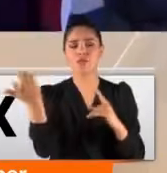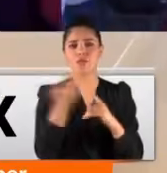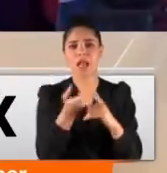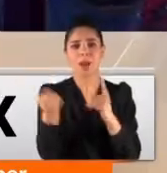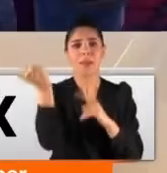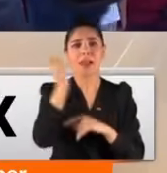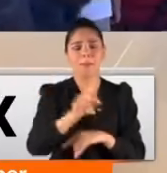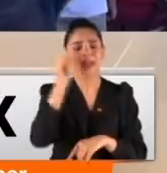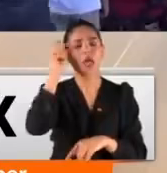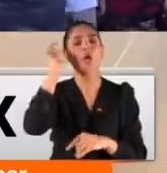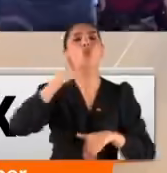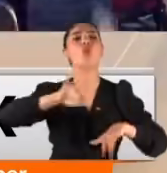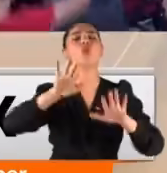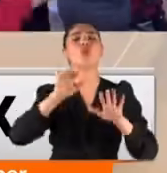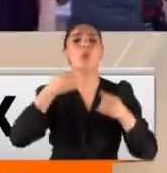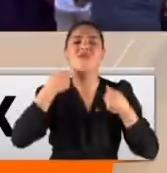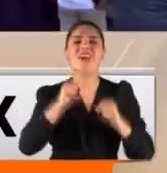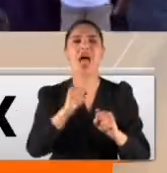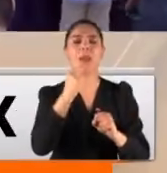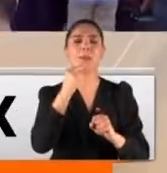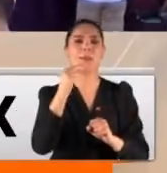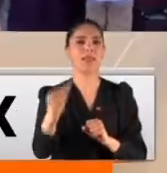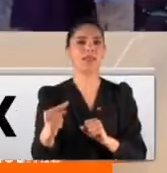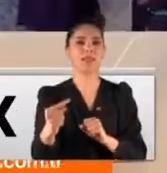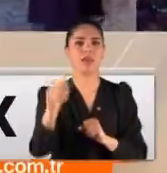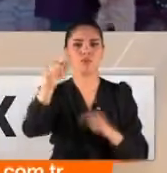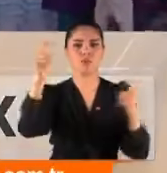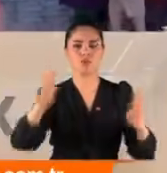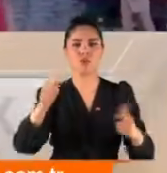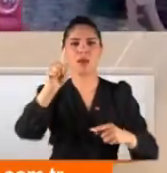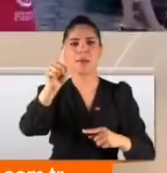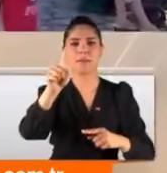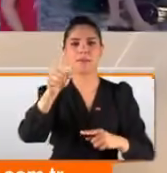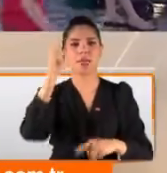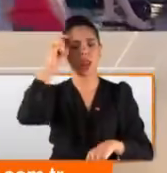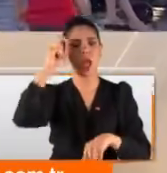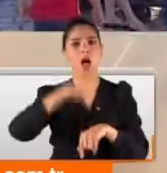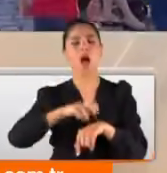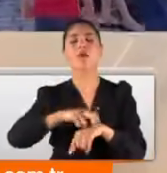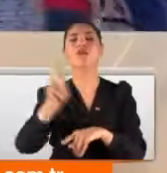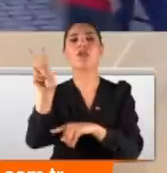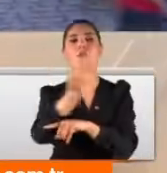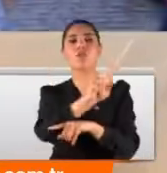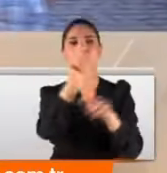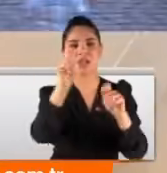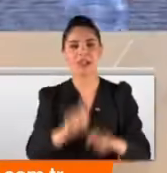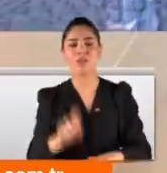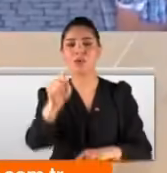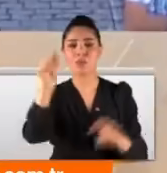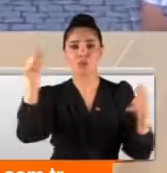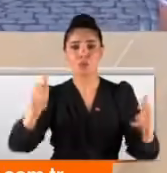daha unutulmasın diye, darbe girişimi bir daha unutulmasın diye işte buraya bir hafıza müzesi yapıldı. Buraya